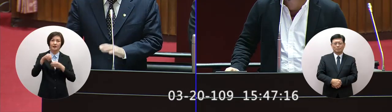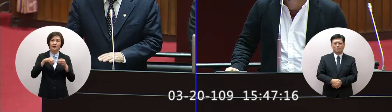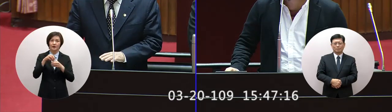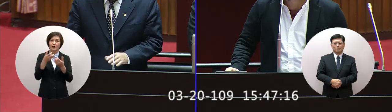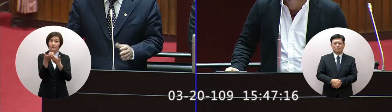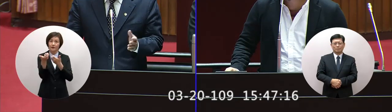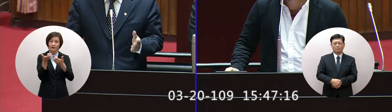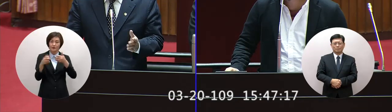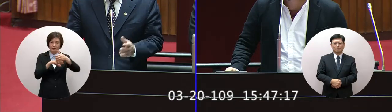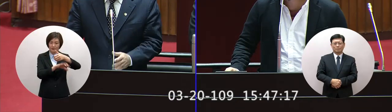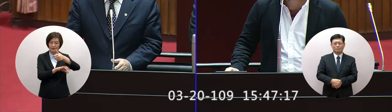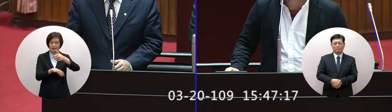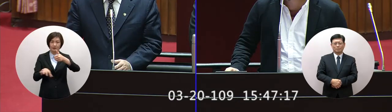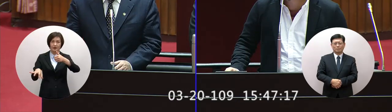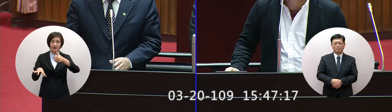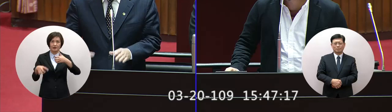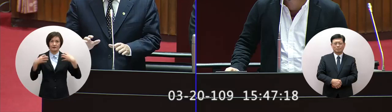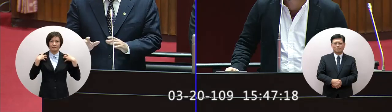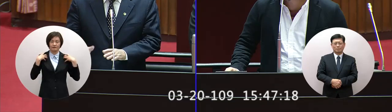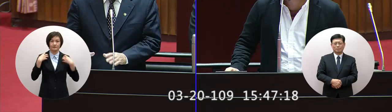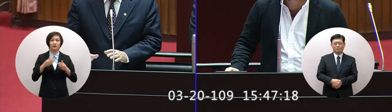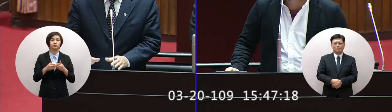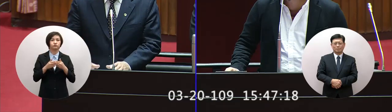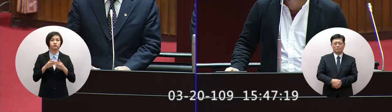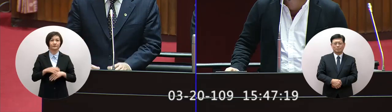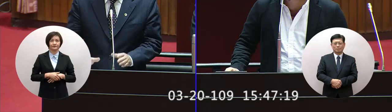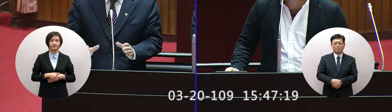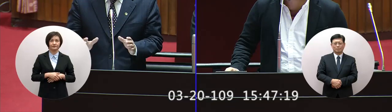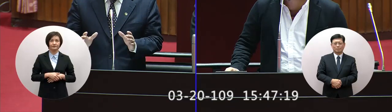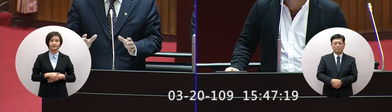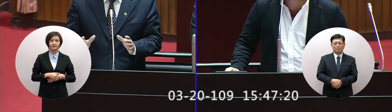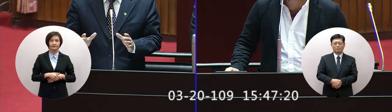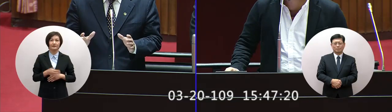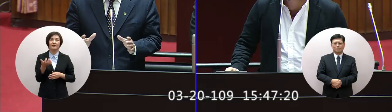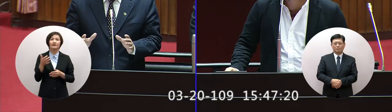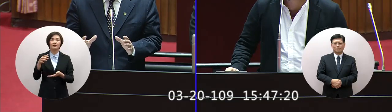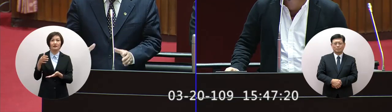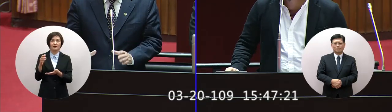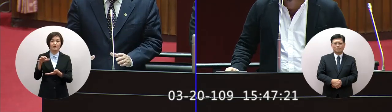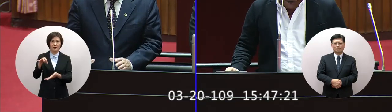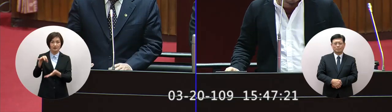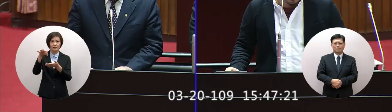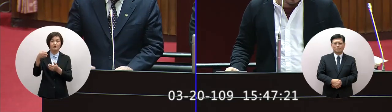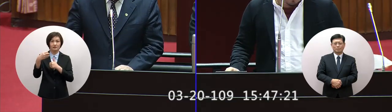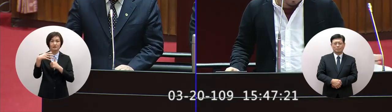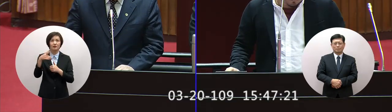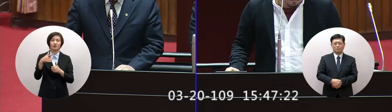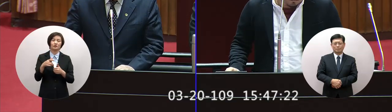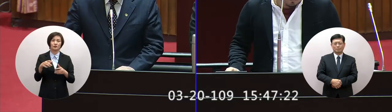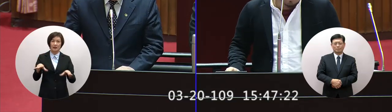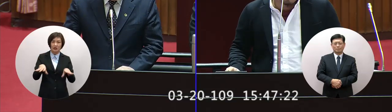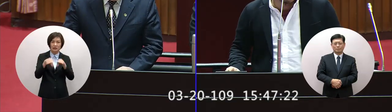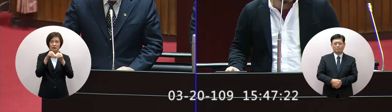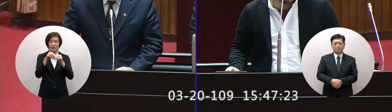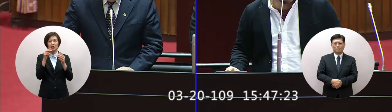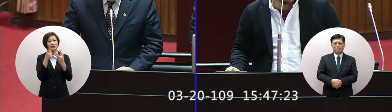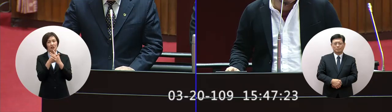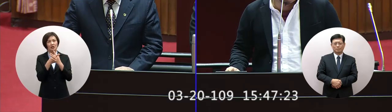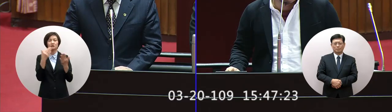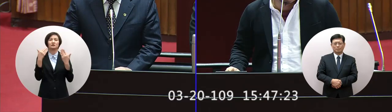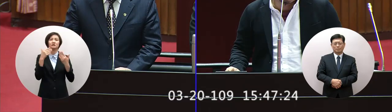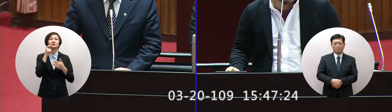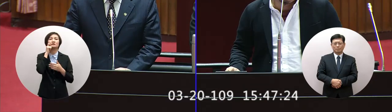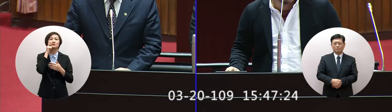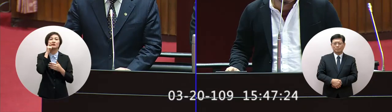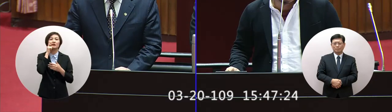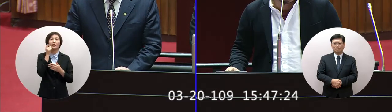各部门在做，所以当然有委员所说的，因为各部门自己去做，所以整体不太容易看得出来。所以我想我们在刚刚委